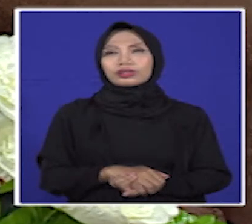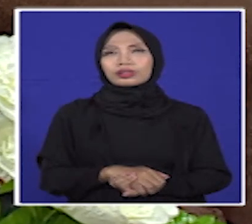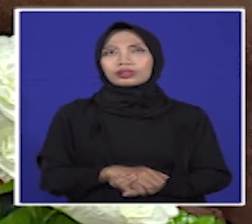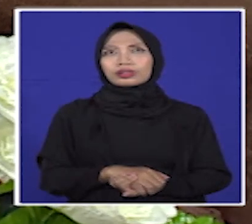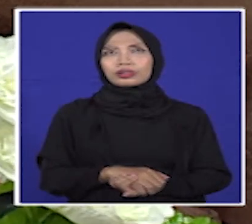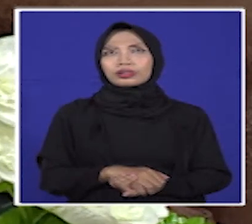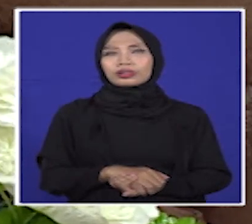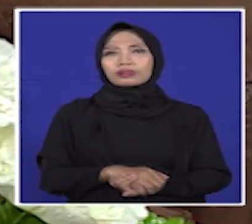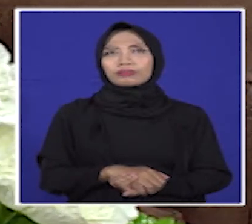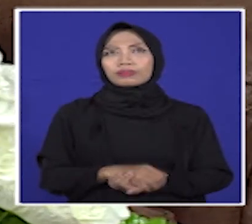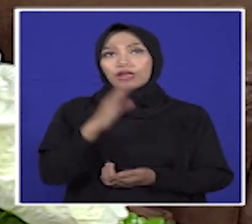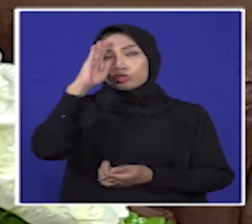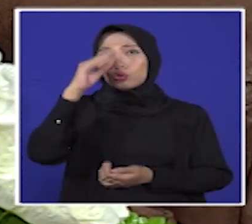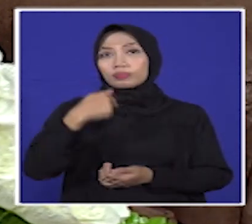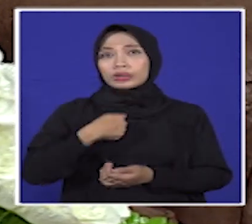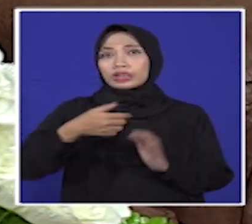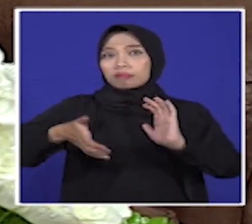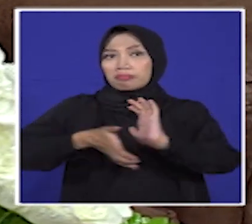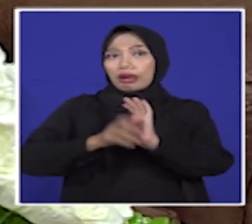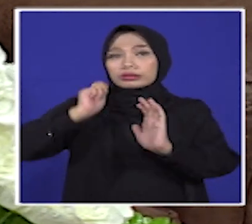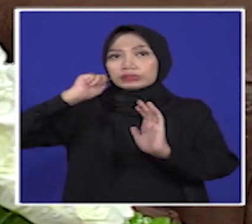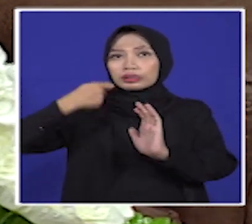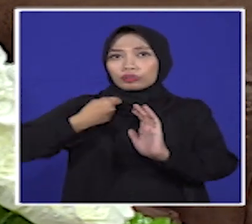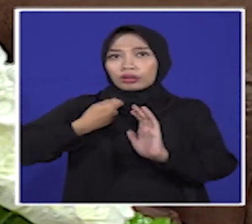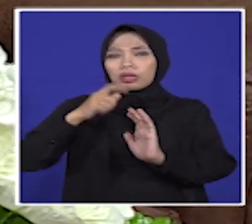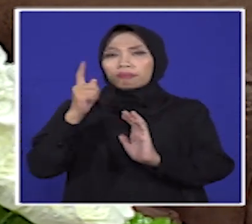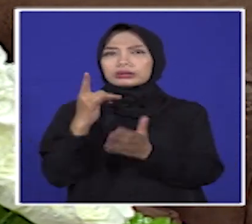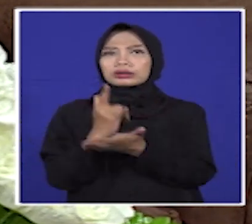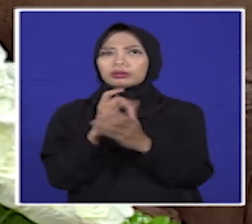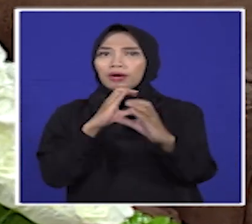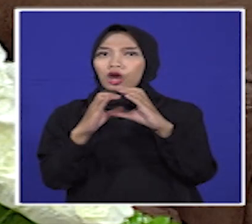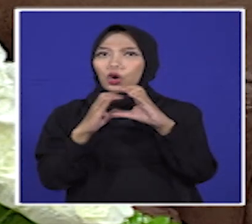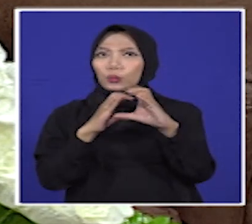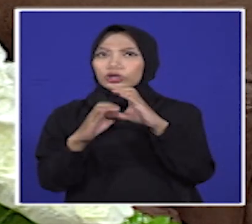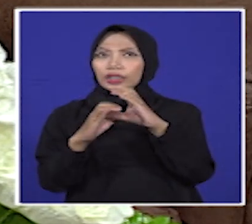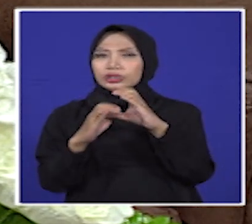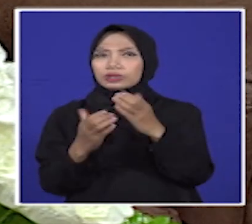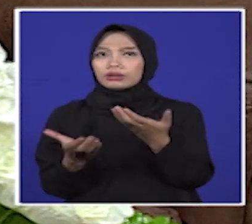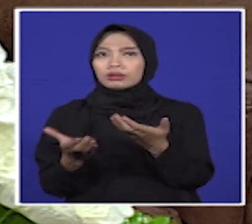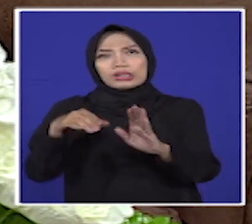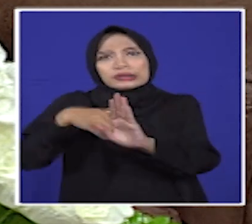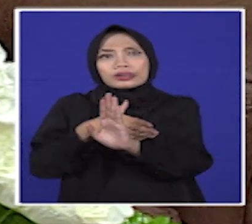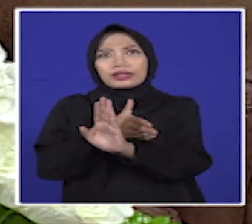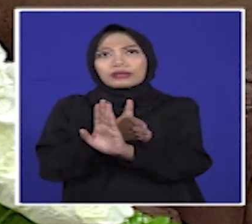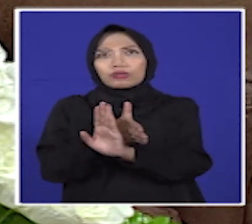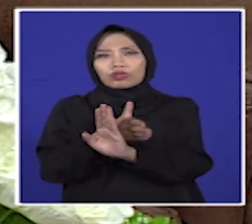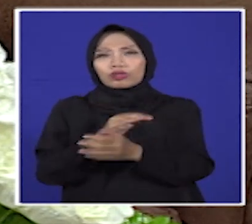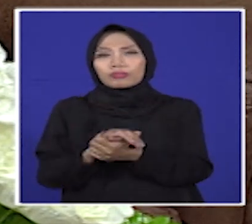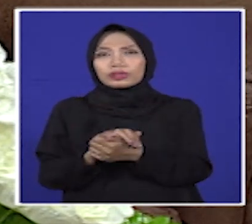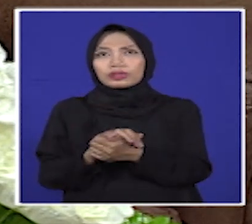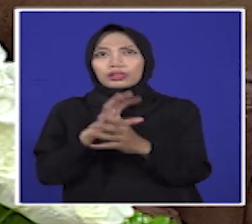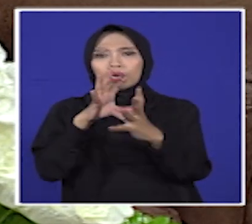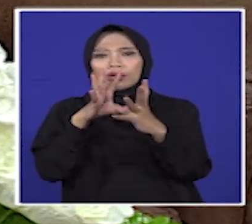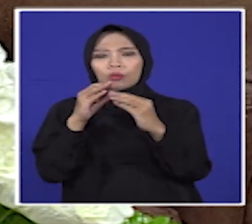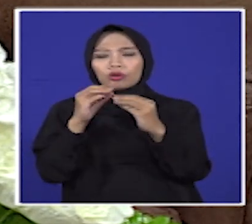saya sama mantan istri itu masih berhubungan. Nah, dari gitu pas begitu kebetulan lagi ngebahas tentang anak